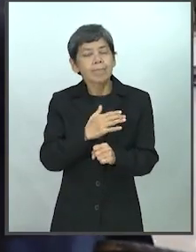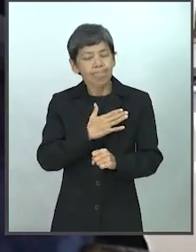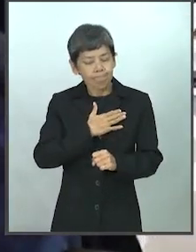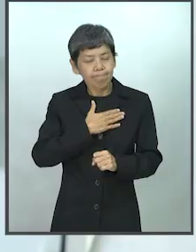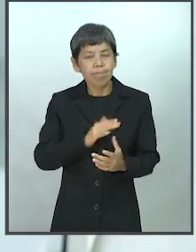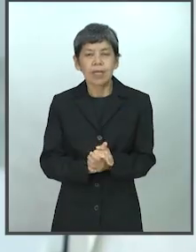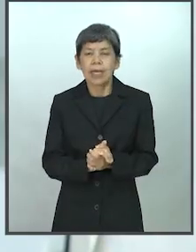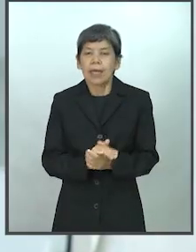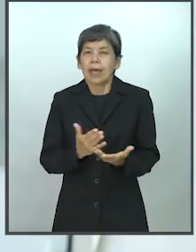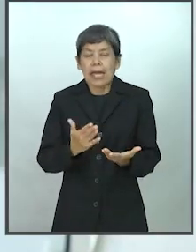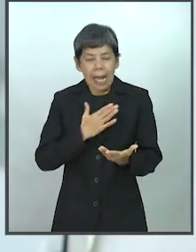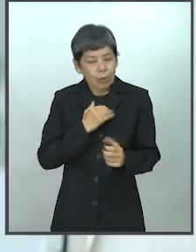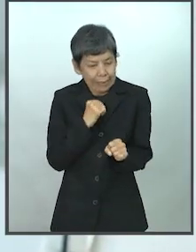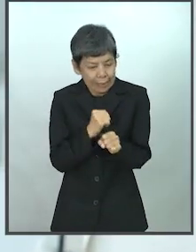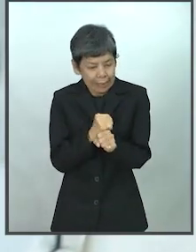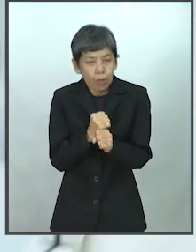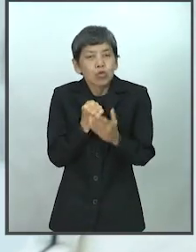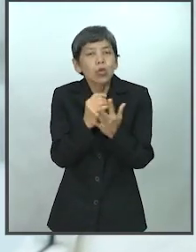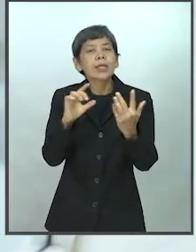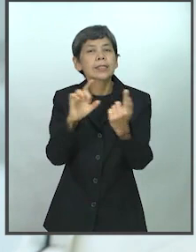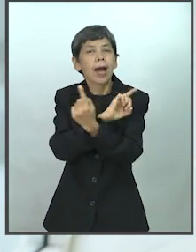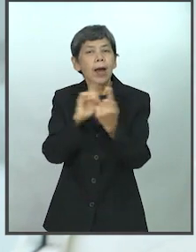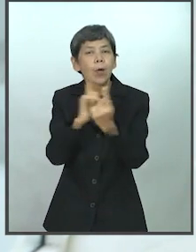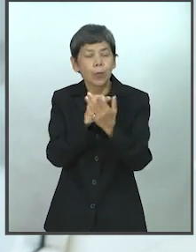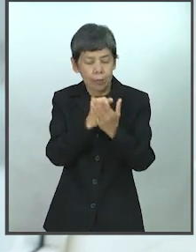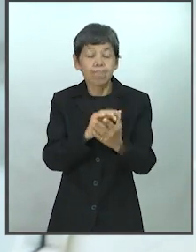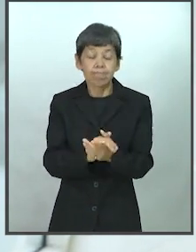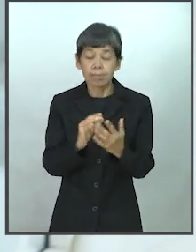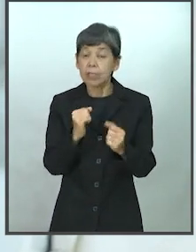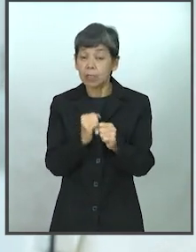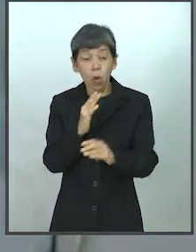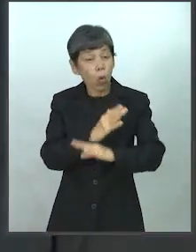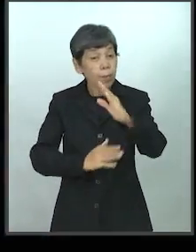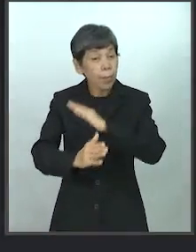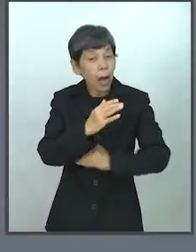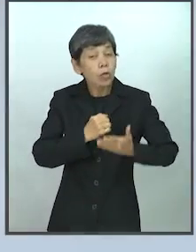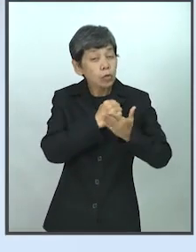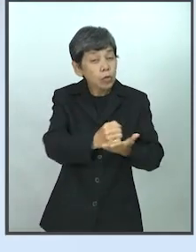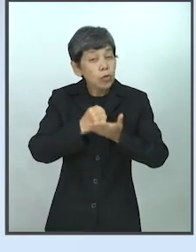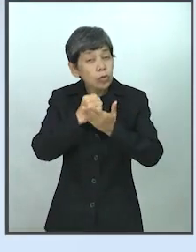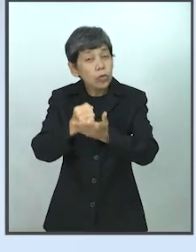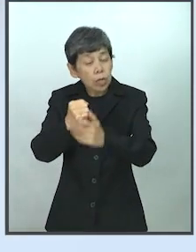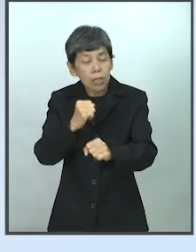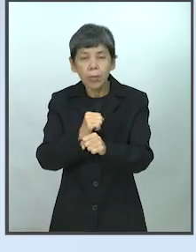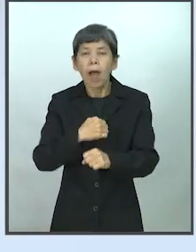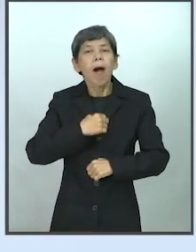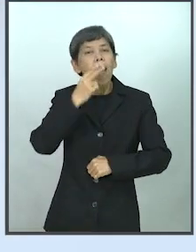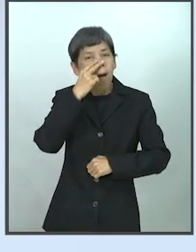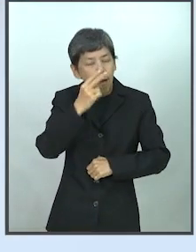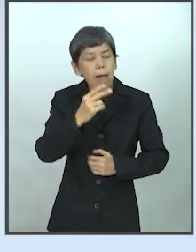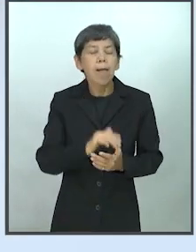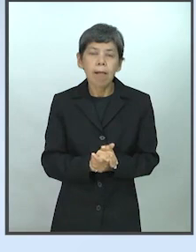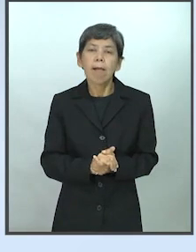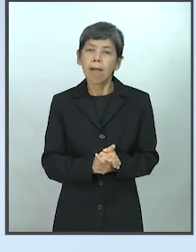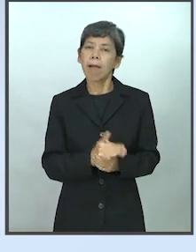จว่าสิ่งที่เราได้ทำเพื่อสังคมนะครับโดยเฉพาะคนพิการนะครับให้สามารถน